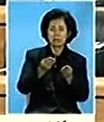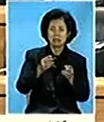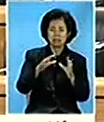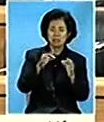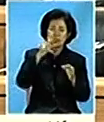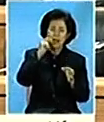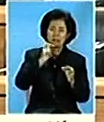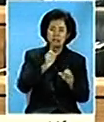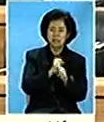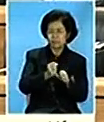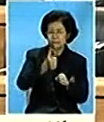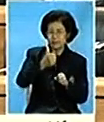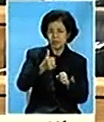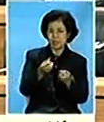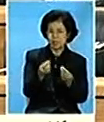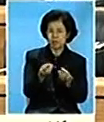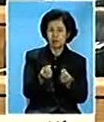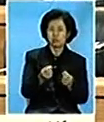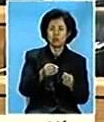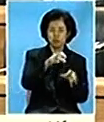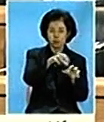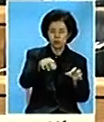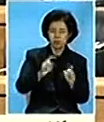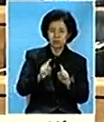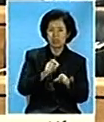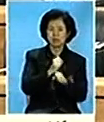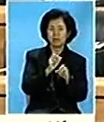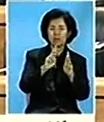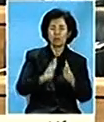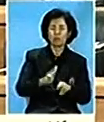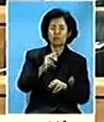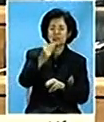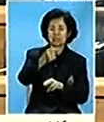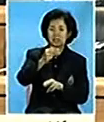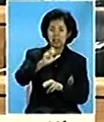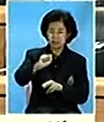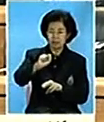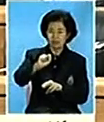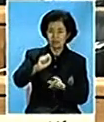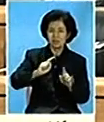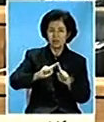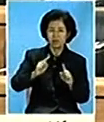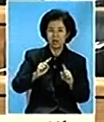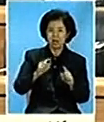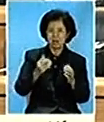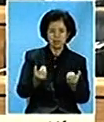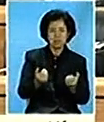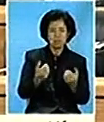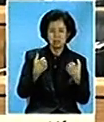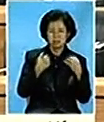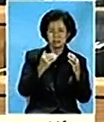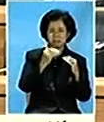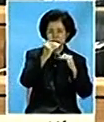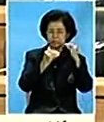เร็วยิ่งขึ้นขณะนี้เนี่ยหลายหน่วยงานจัดทำระบบ GIS ขึ้นแต่ว่าเป็นที่น่าเสียดายว่าระบบเนี้ยยังมีสเกลที่แตกต่